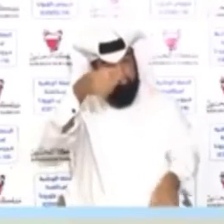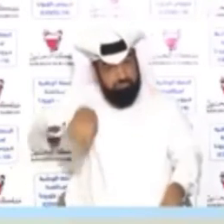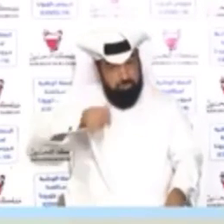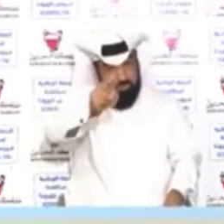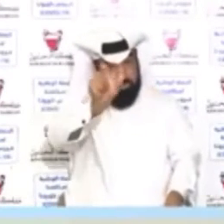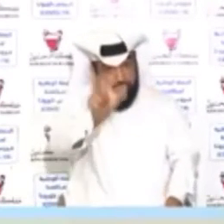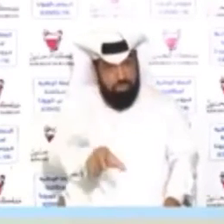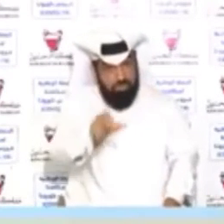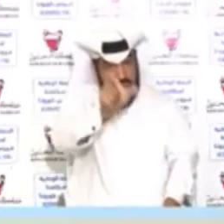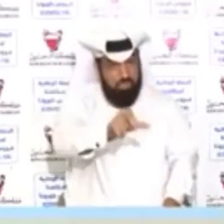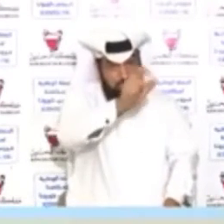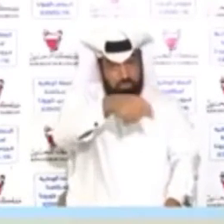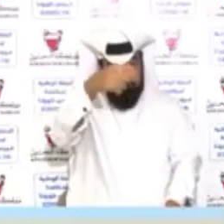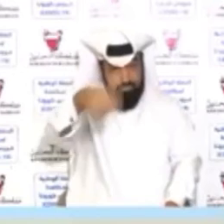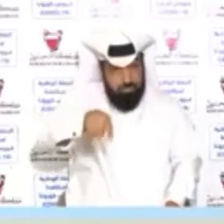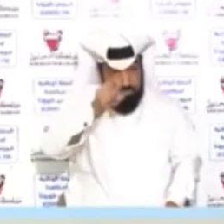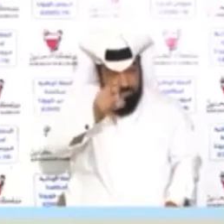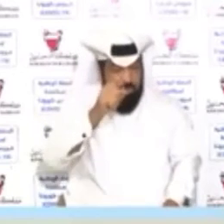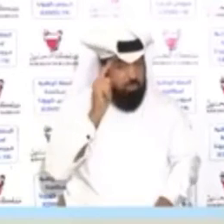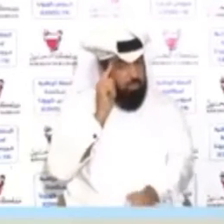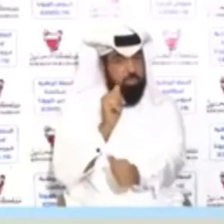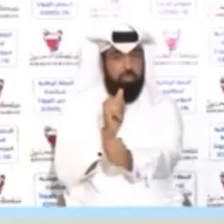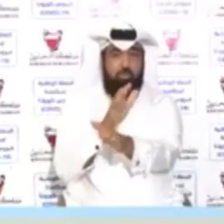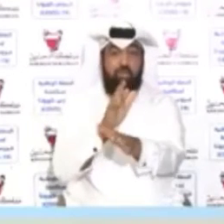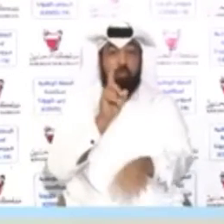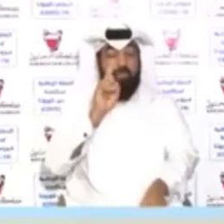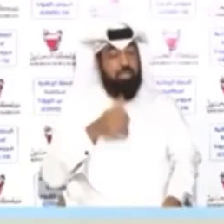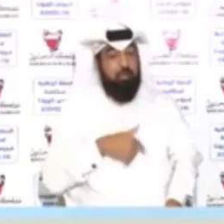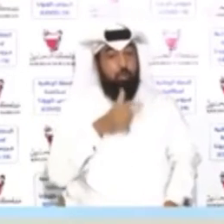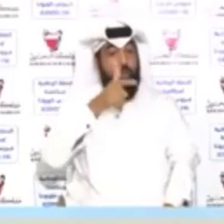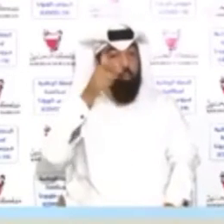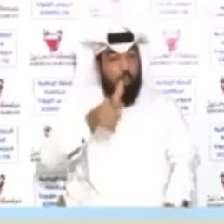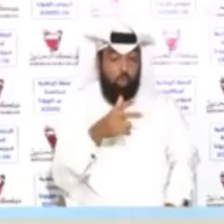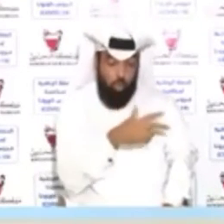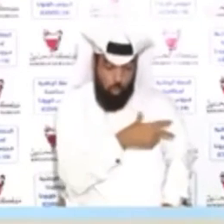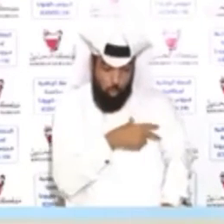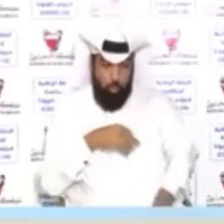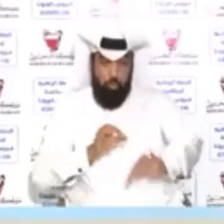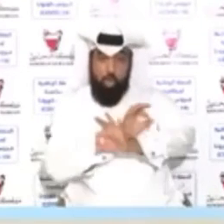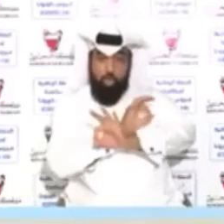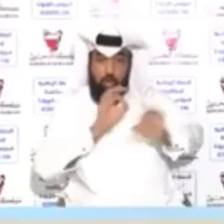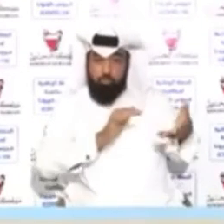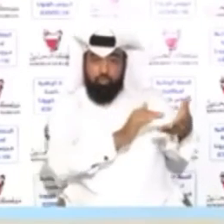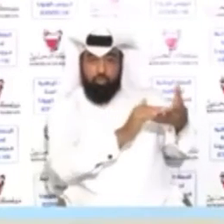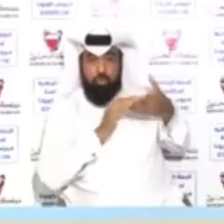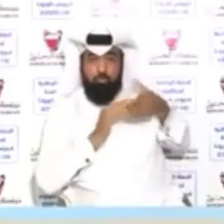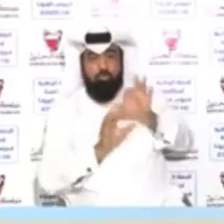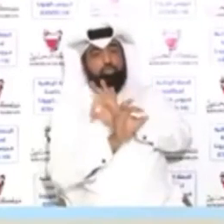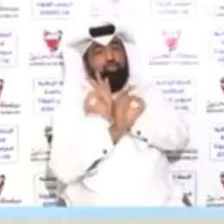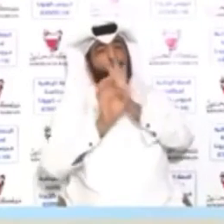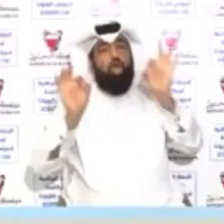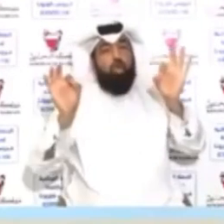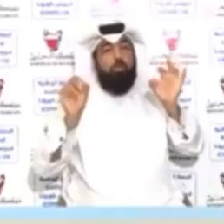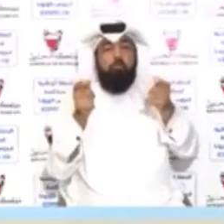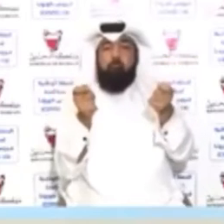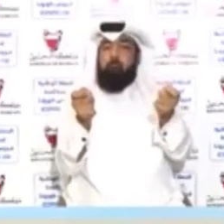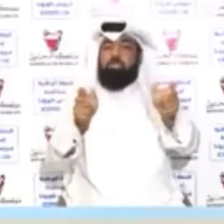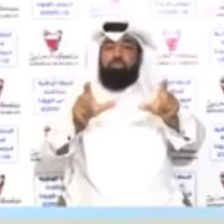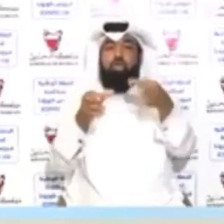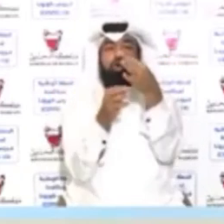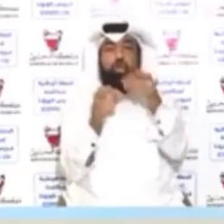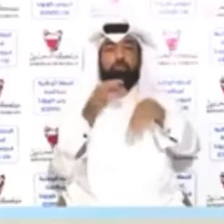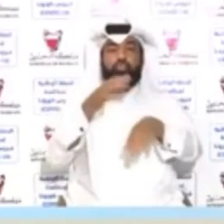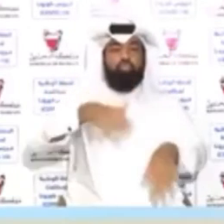أؤكد مرة ومرتين وثلاث، الحكومة يعني تقدم هذه الخدمات بالمجان